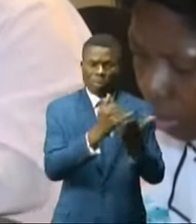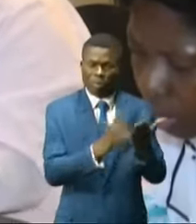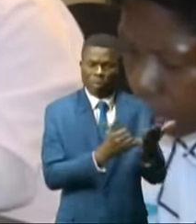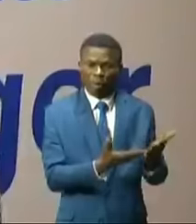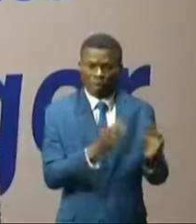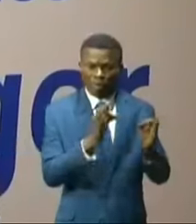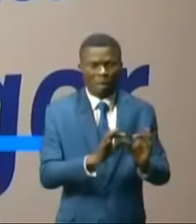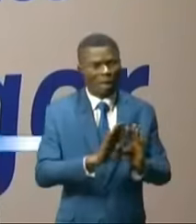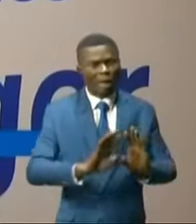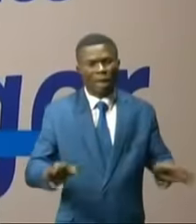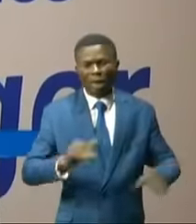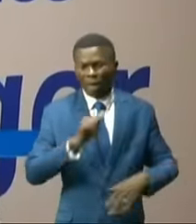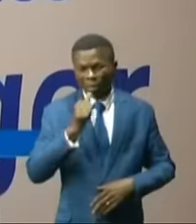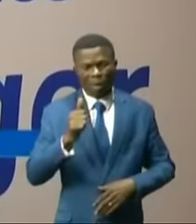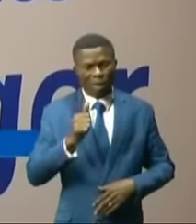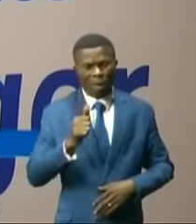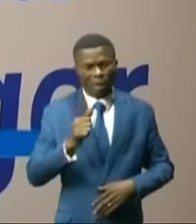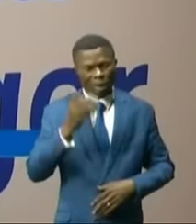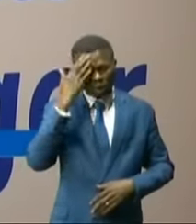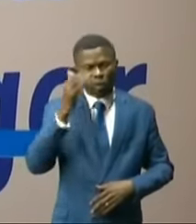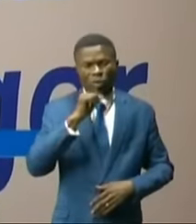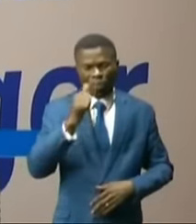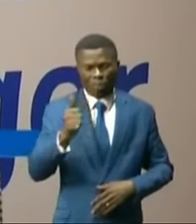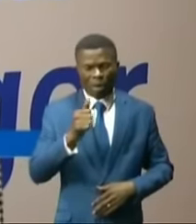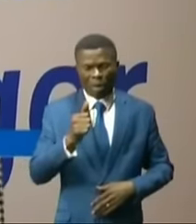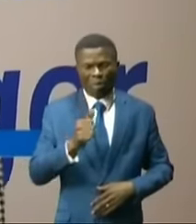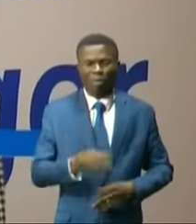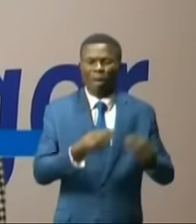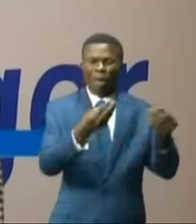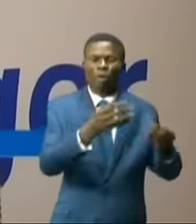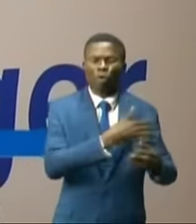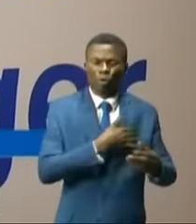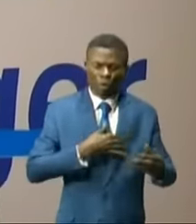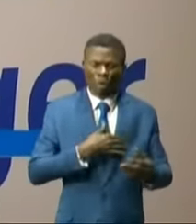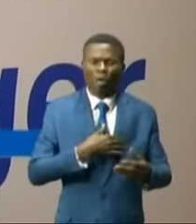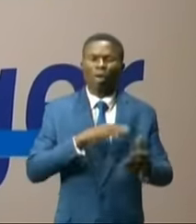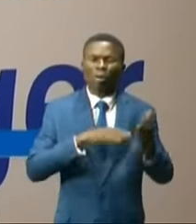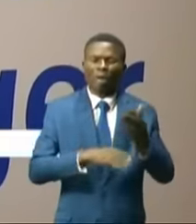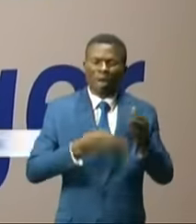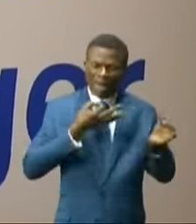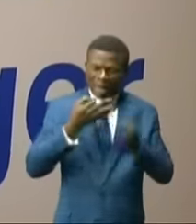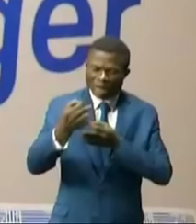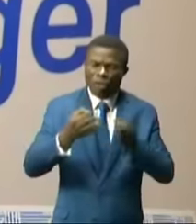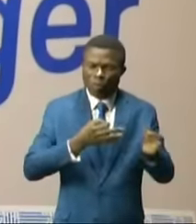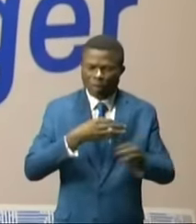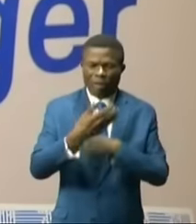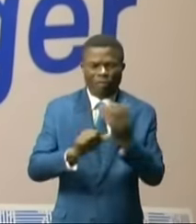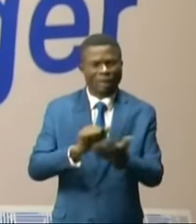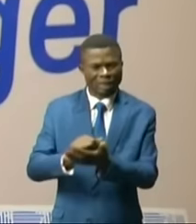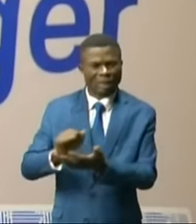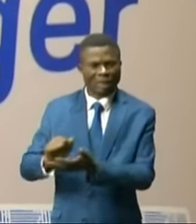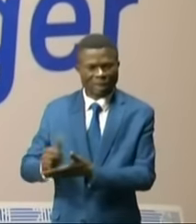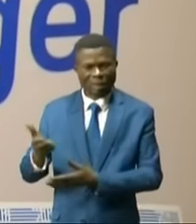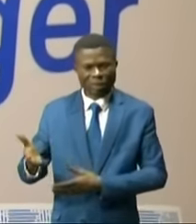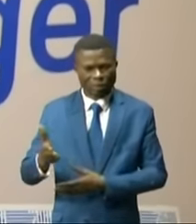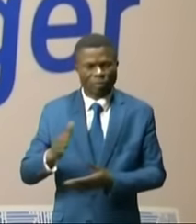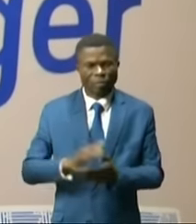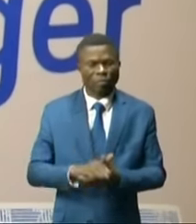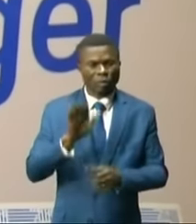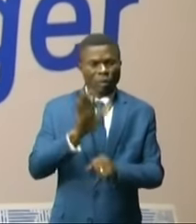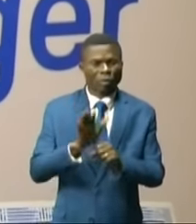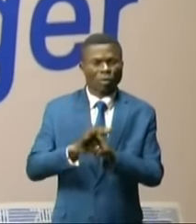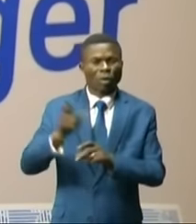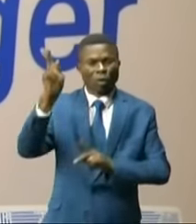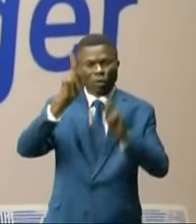en voulant s'enregistrer, ils ne sauront pas peut-être d'autres comment renseigner d'autres informations et seront là pour leur expliquer comment procéder. Une bonne partie de la